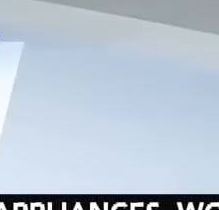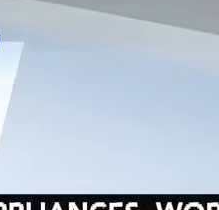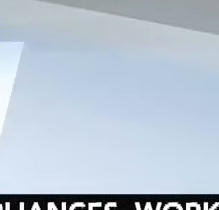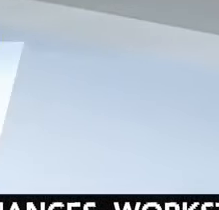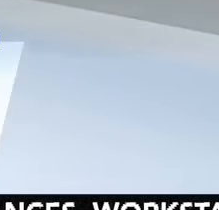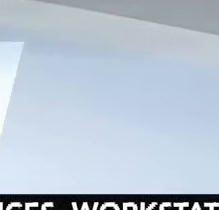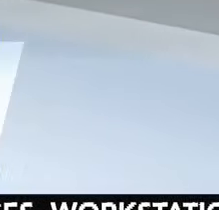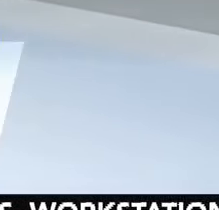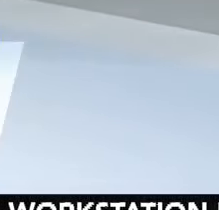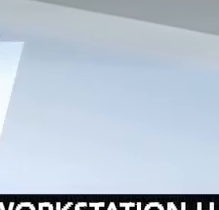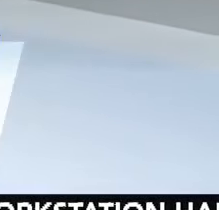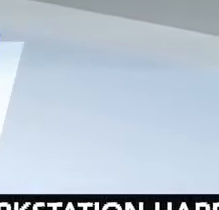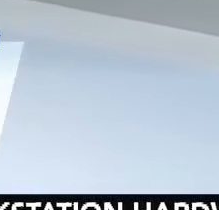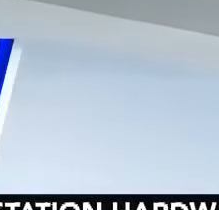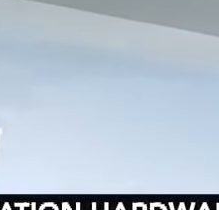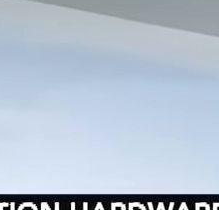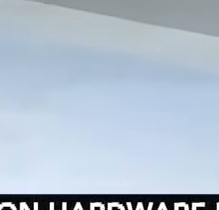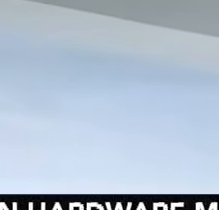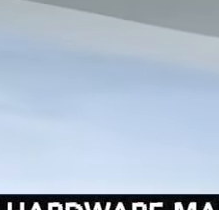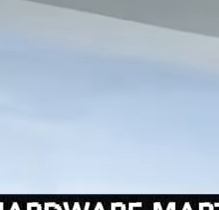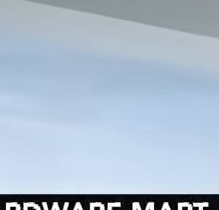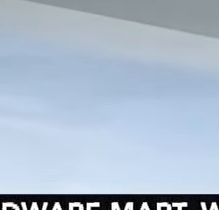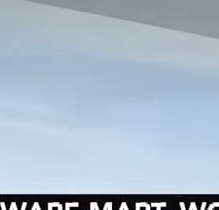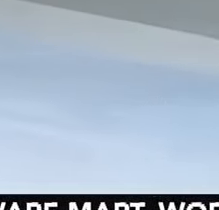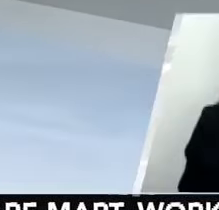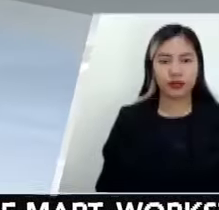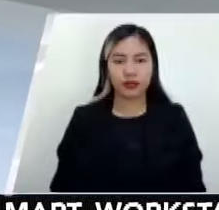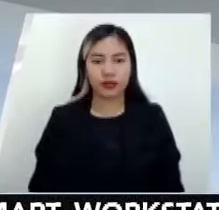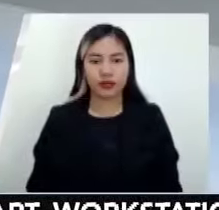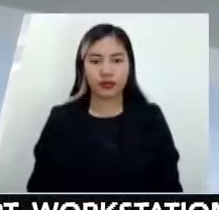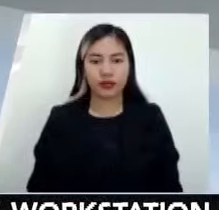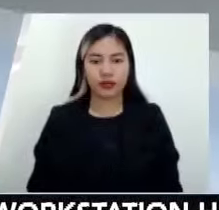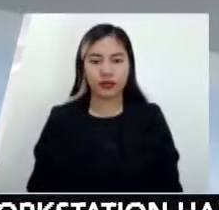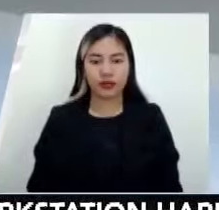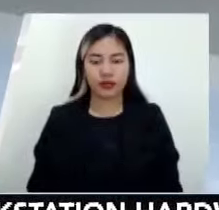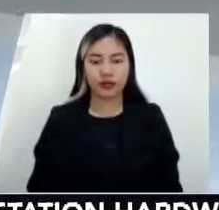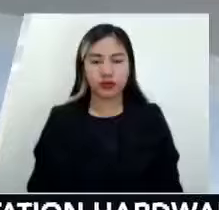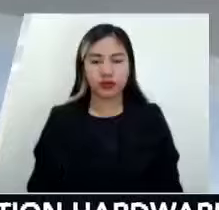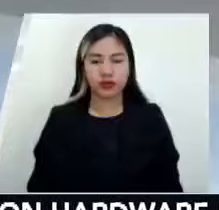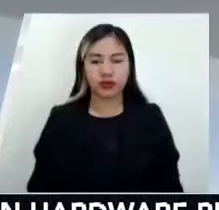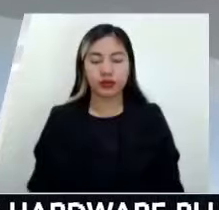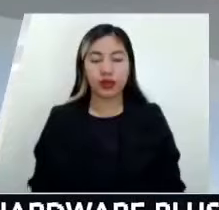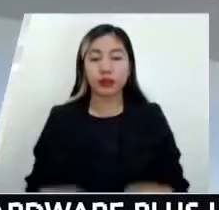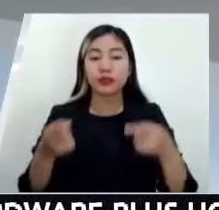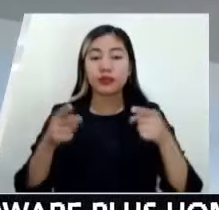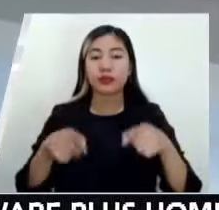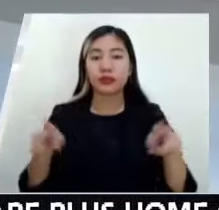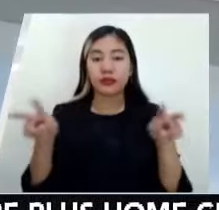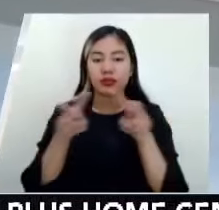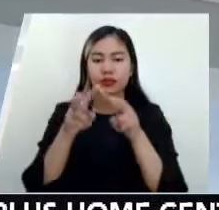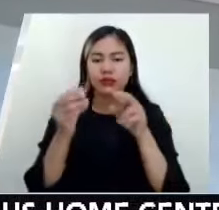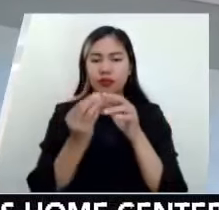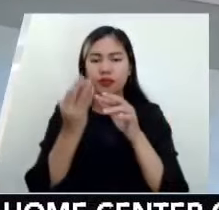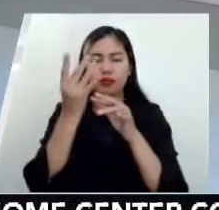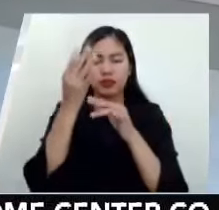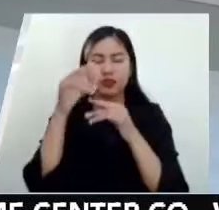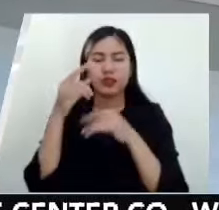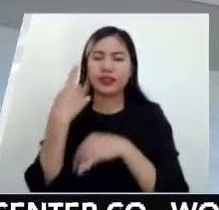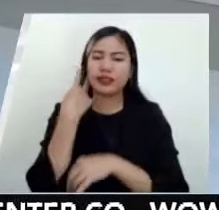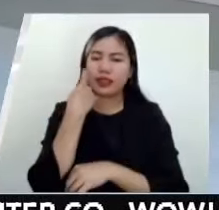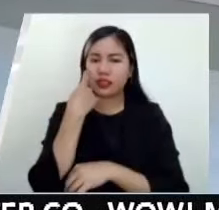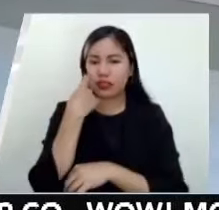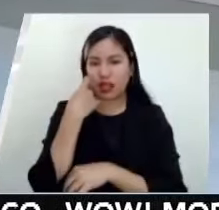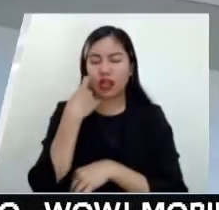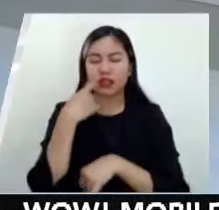Nagkaroon ng minor phreatomagmatic eruption sa Bulkang Taal. Ayon sa PHIVOLCS, nangyari ang pagsabog kaninang bandang alas 6 ng umaga.